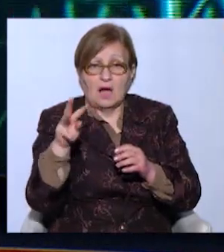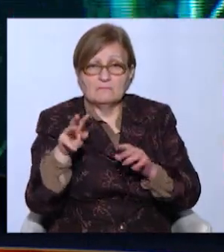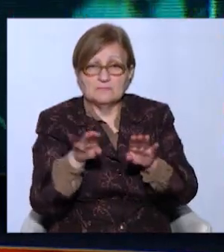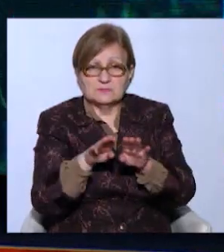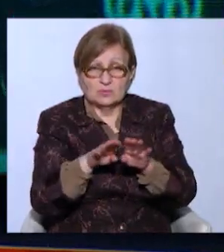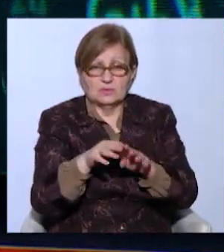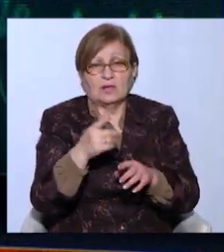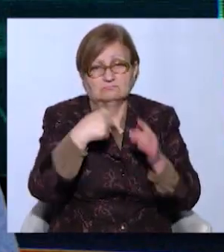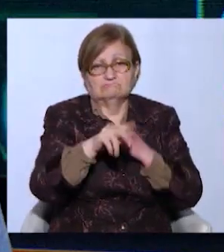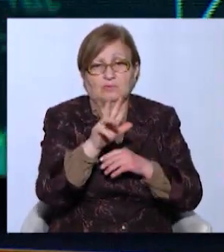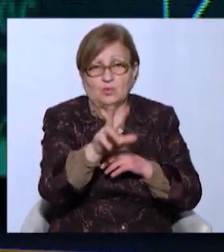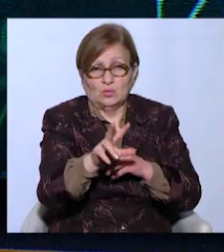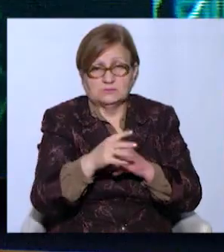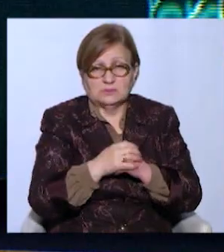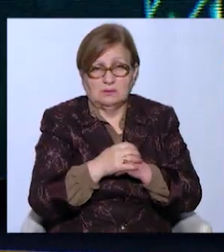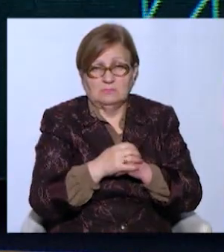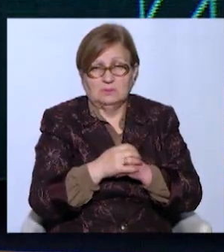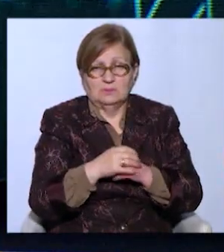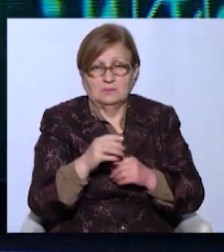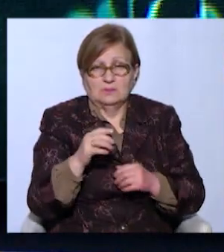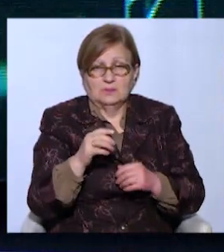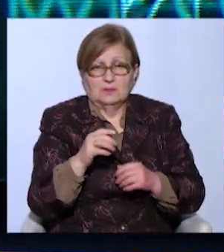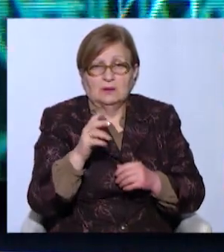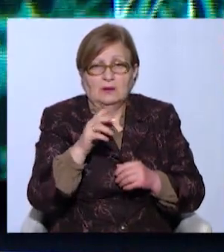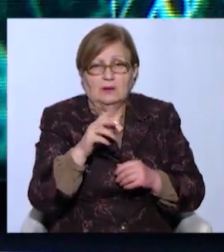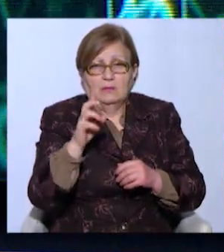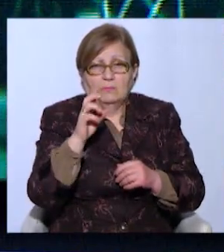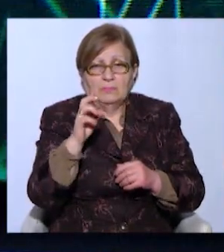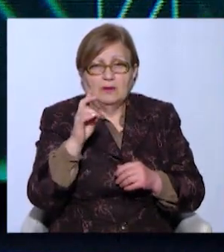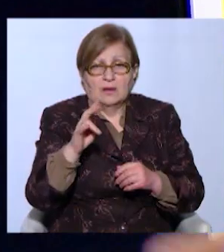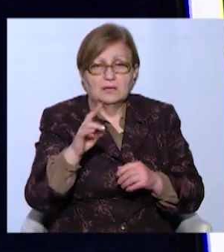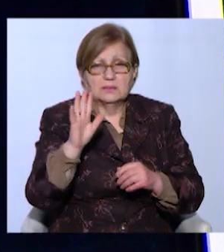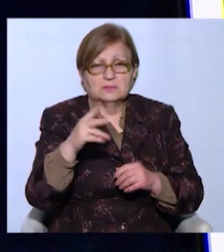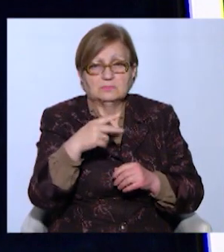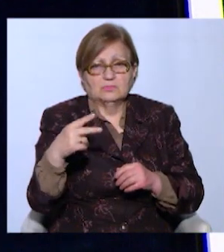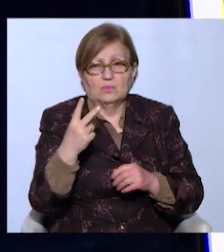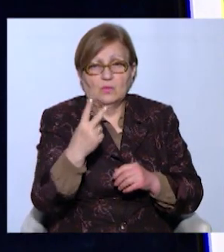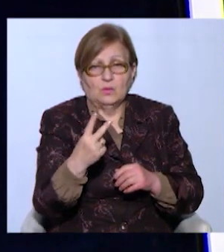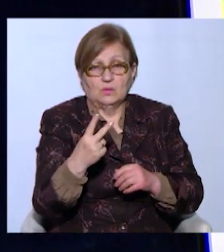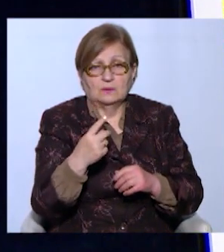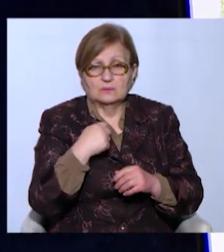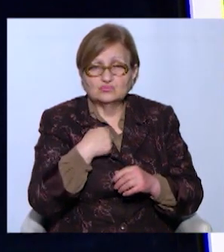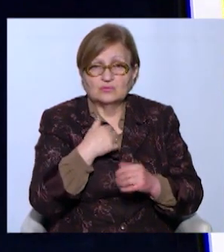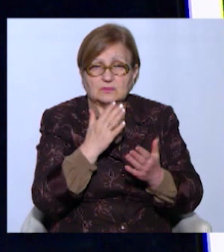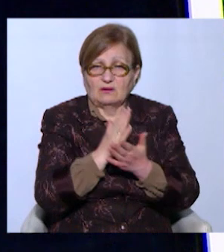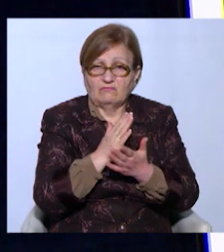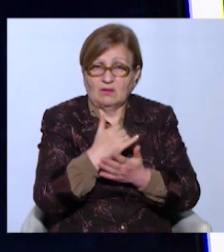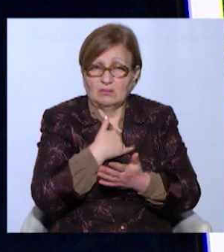3, ხოლო BN-ი იქნება BM-ის ტოლი, ანუ 2-ის ტოლი. მაშასადამე ჩვენ გვაქვს